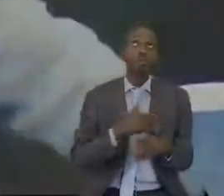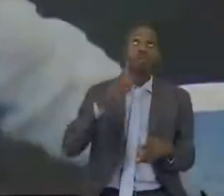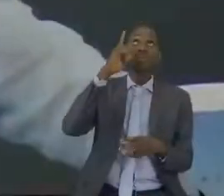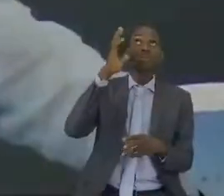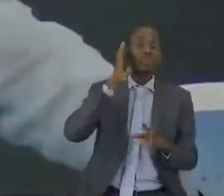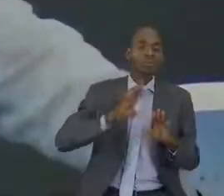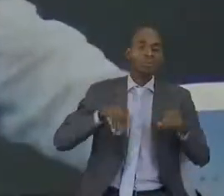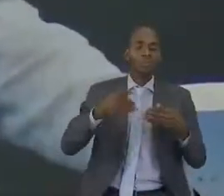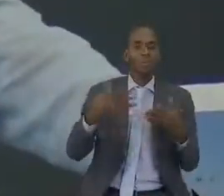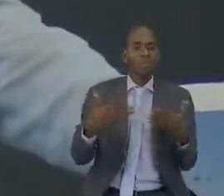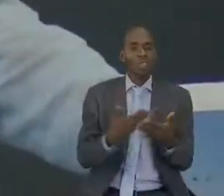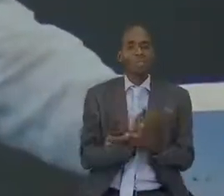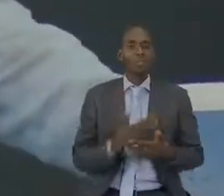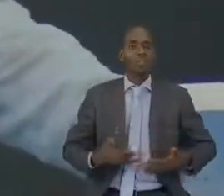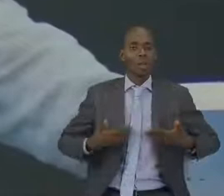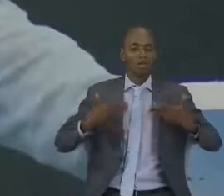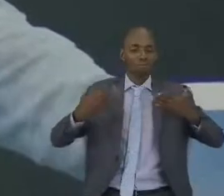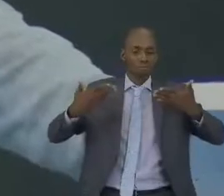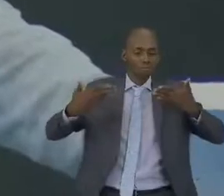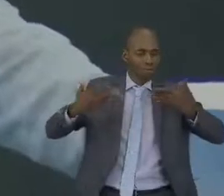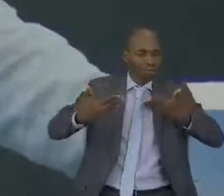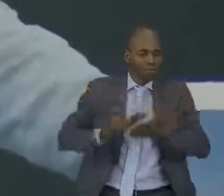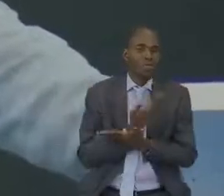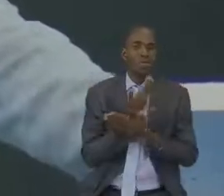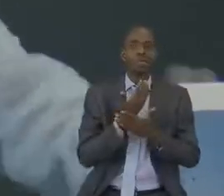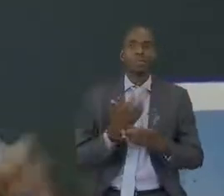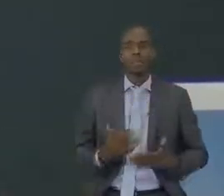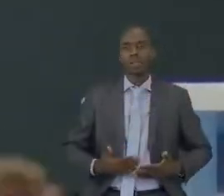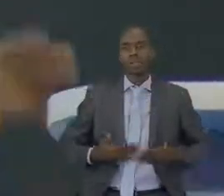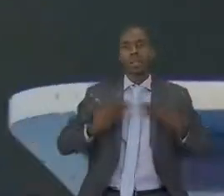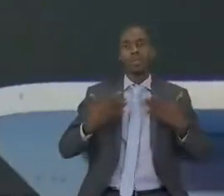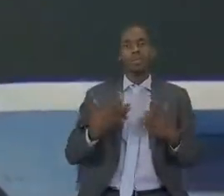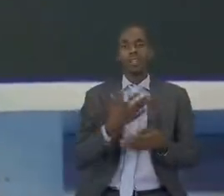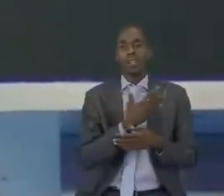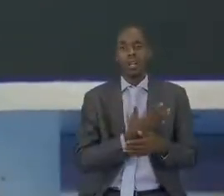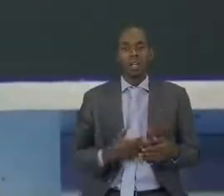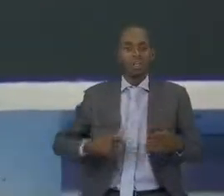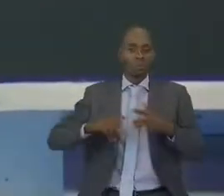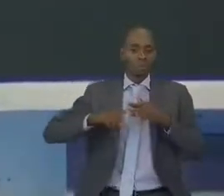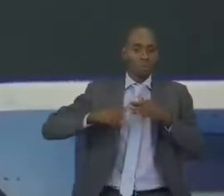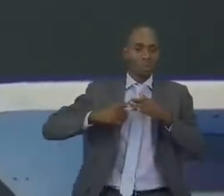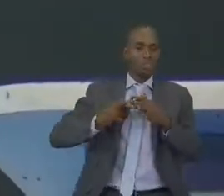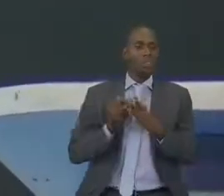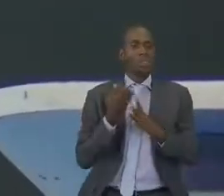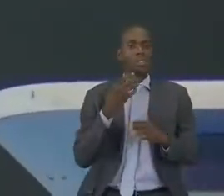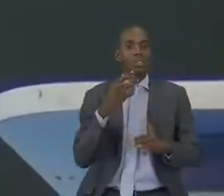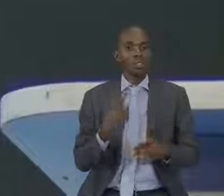nouvelle vie. Une vie tout à fait nouvelle. Et tu vas commencer les jours des cieux sur